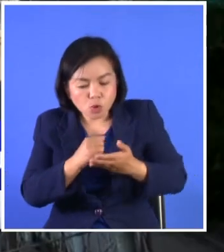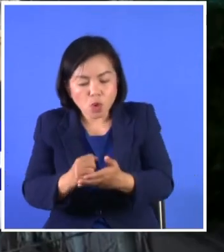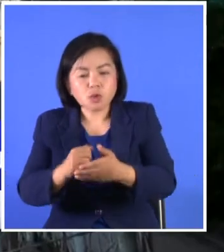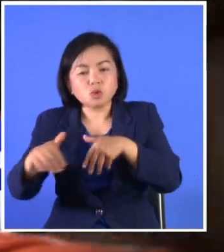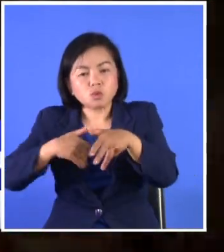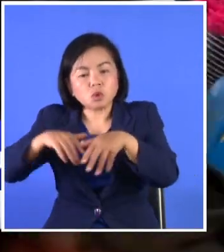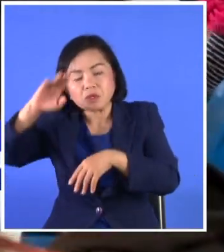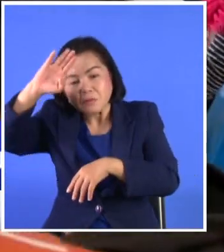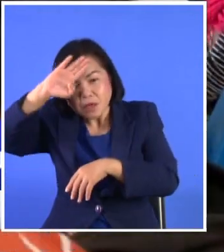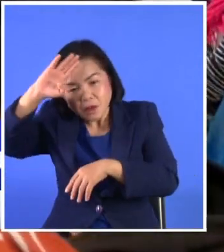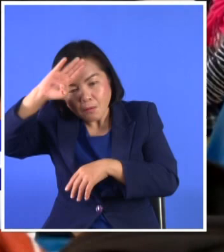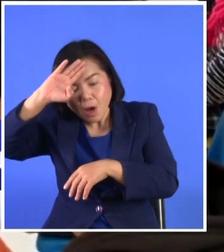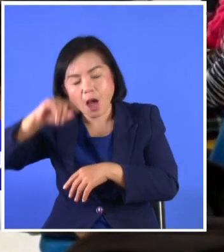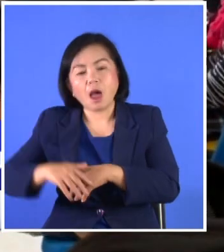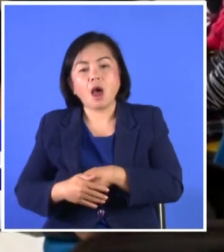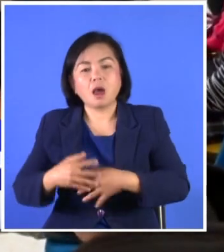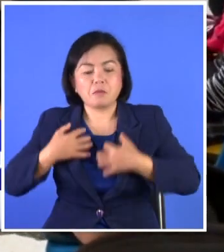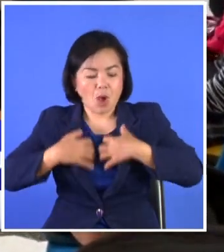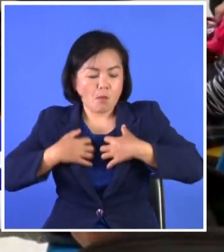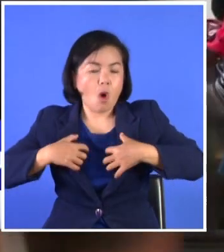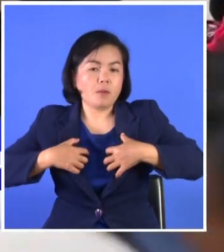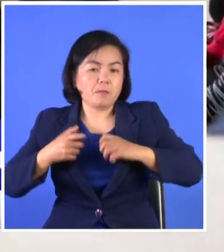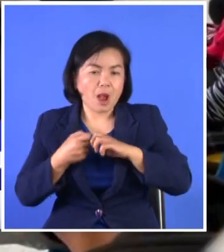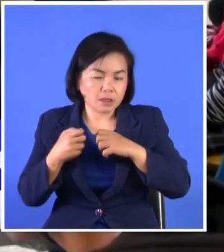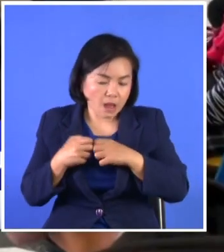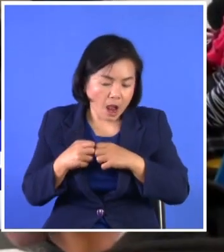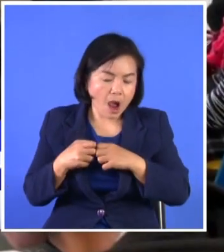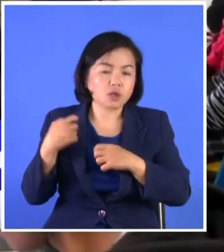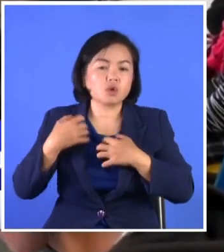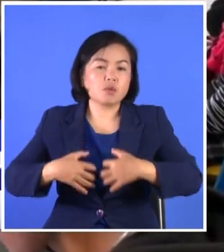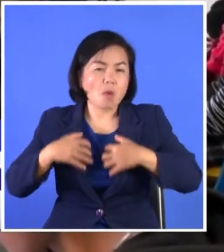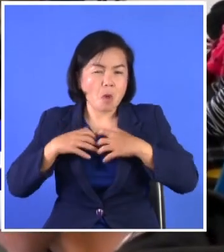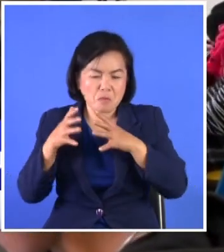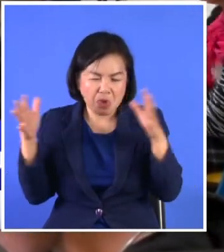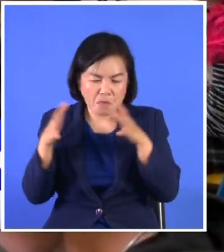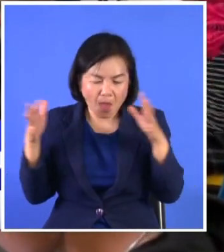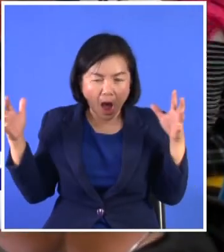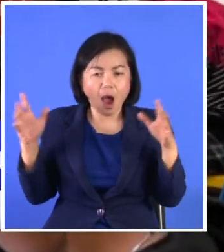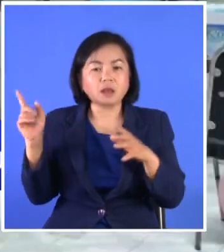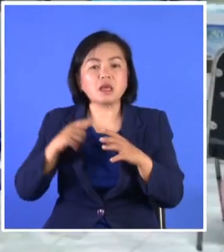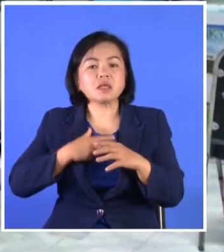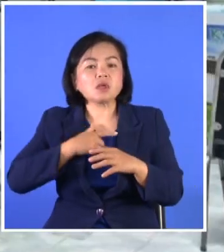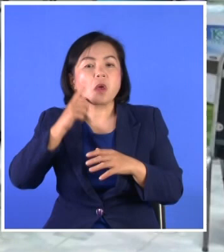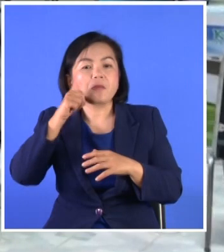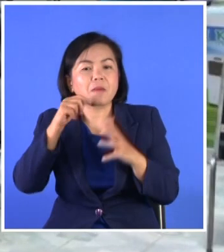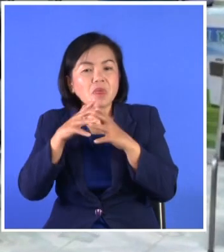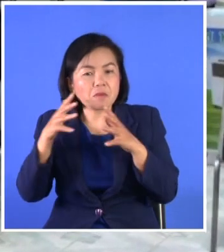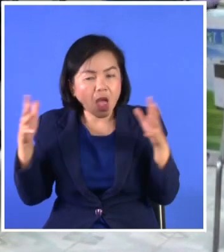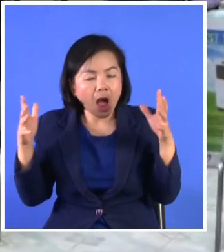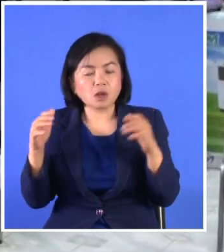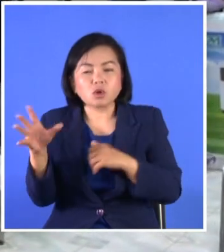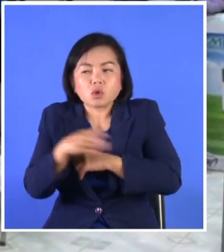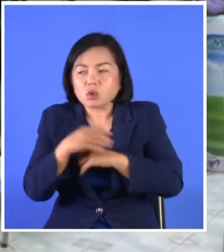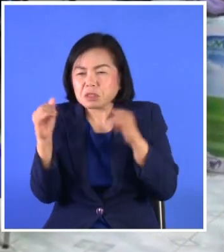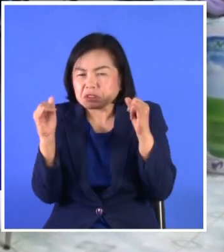ยเฉพาะผู้ป่วยที่เป็นโรคถุงลมโป่งพองโรคปอดอักเสบซึ่งมีมากที่สุดในจังหวัดแม่ฮ่องสอนและยิ่งตอนนี้อากาศหนาวเย็นด้